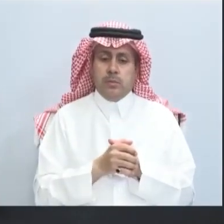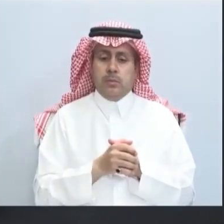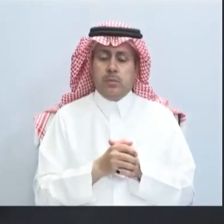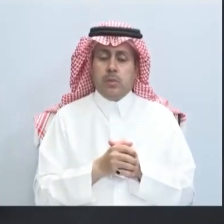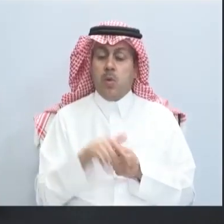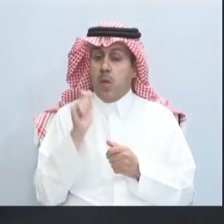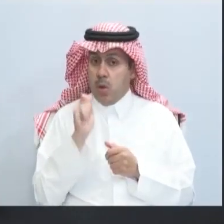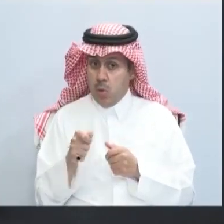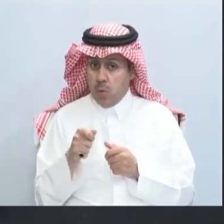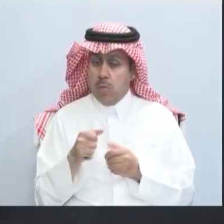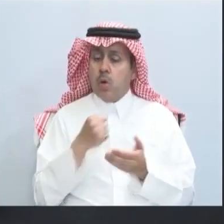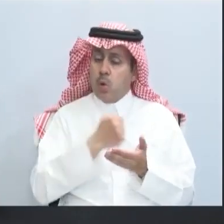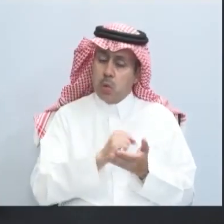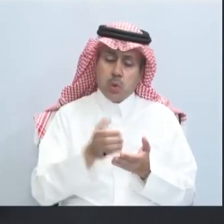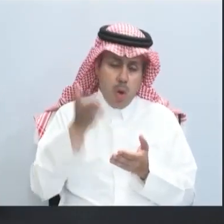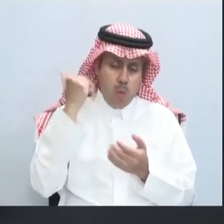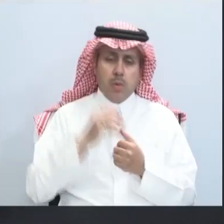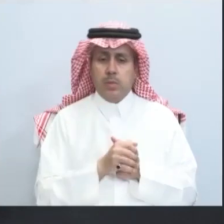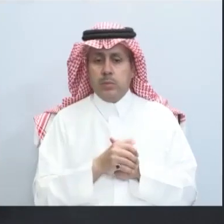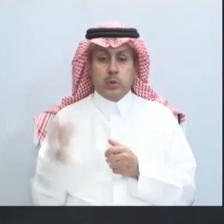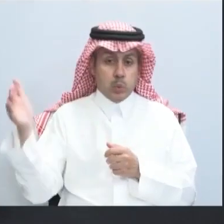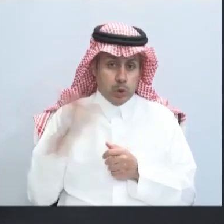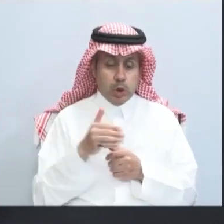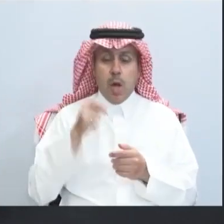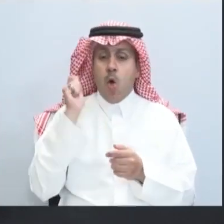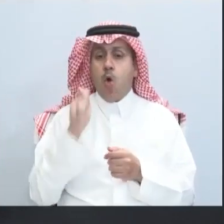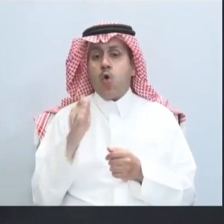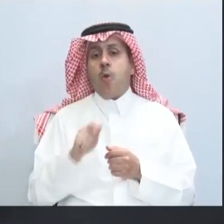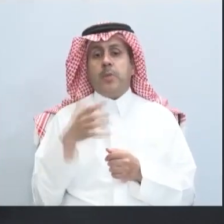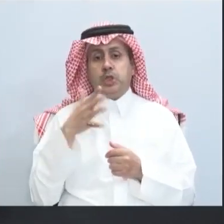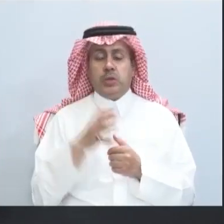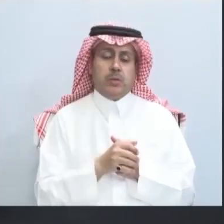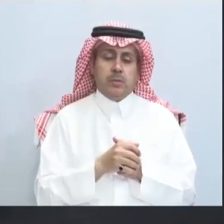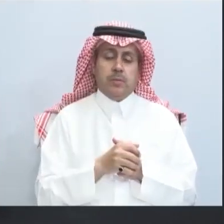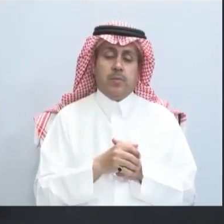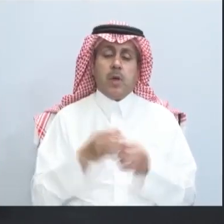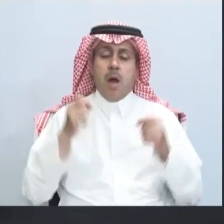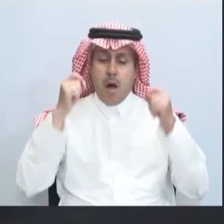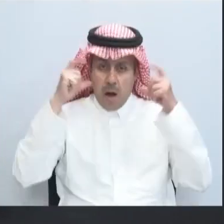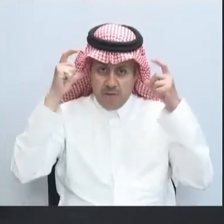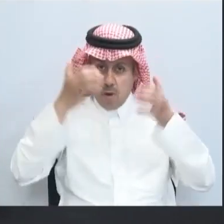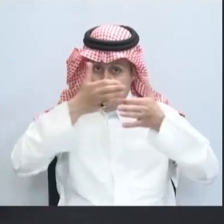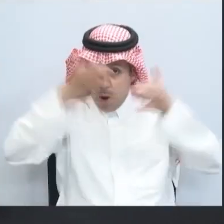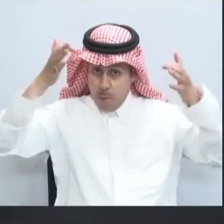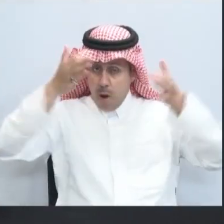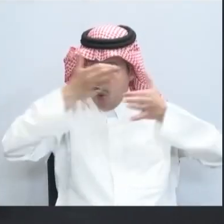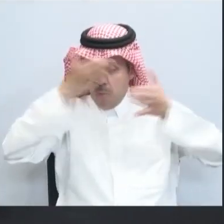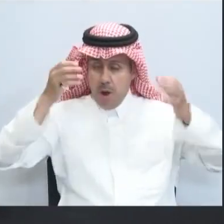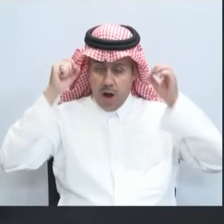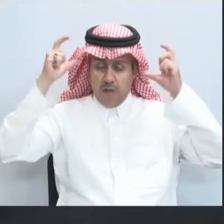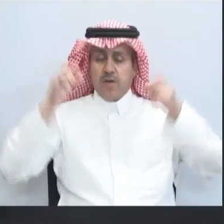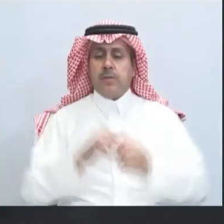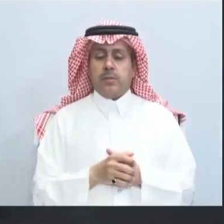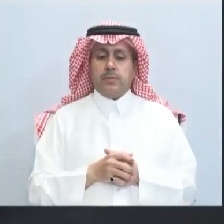الحكم قد نسخ واتى حكم اخر مكانه وبد منه هذا كله اهل العلم يهتمون في هذا الامر بل